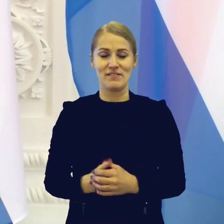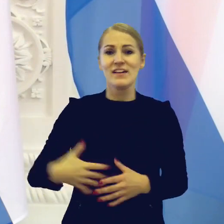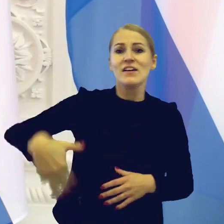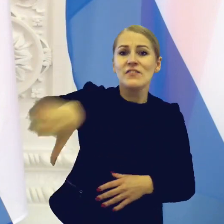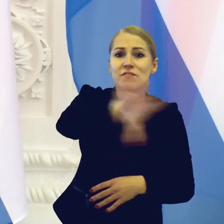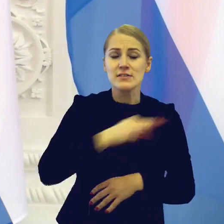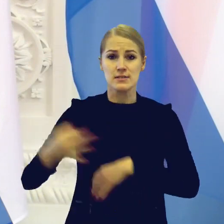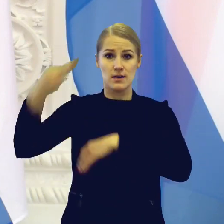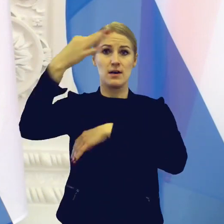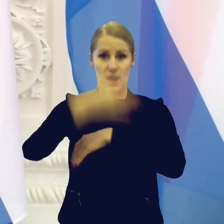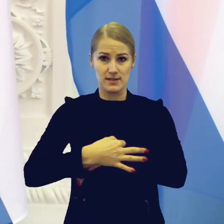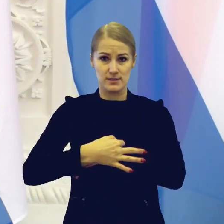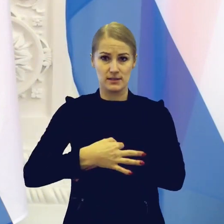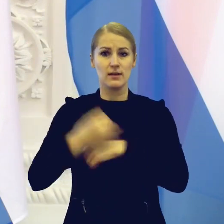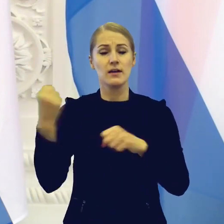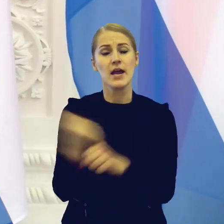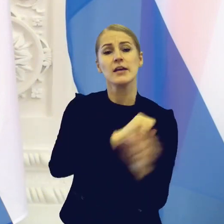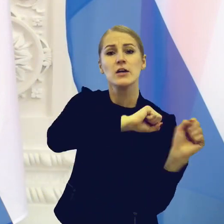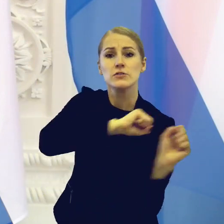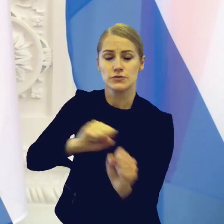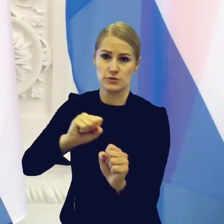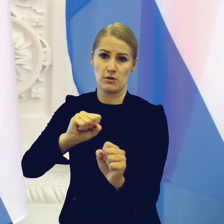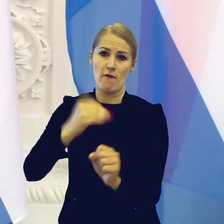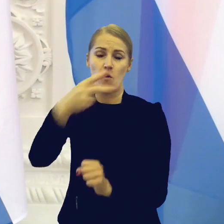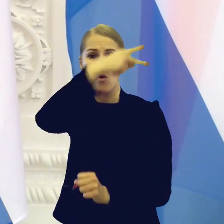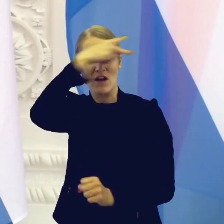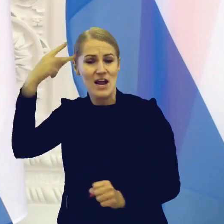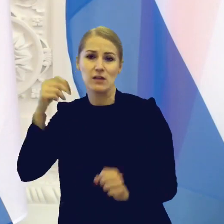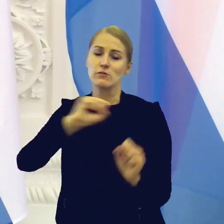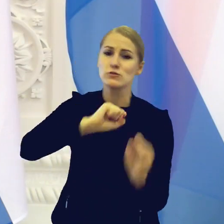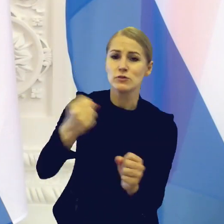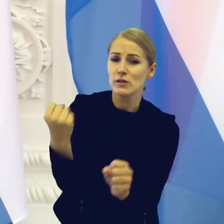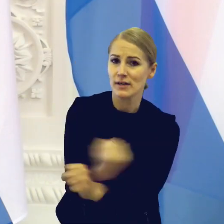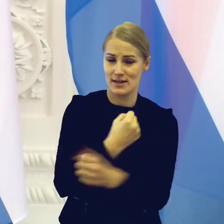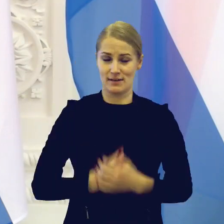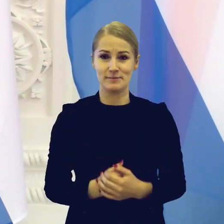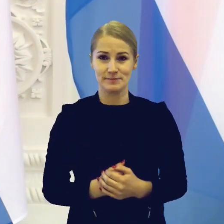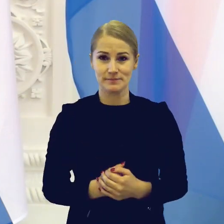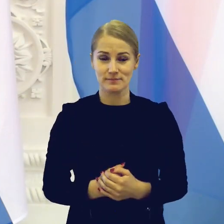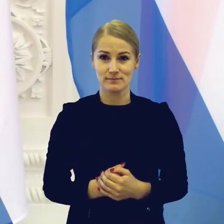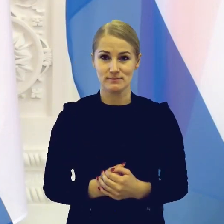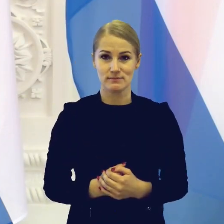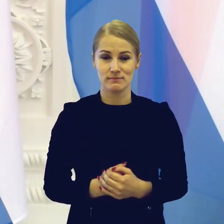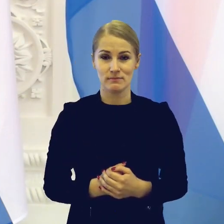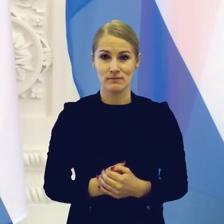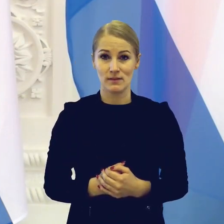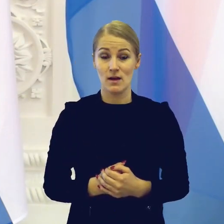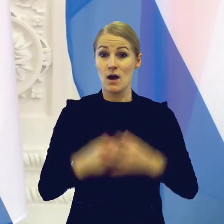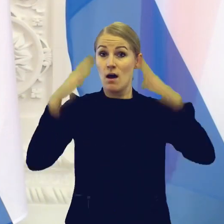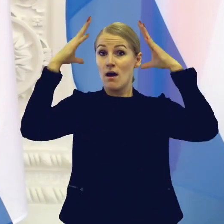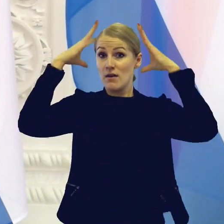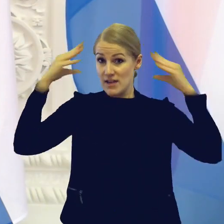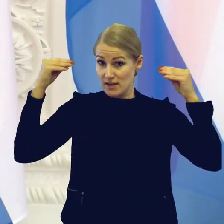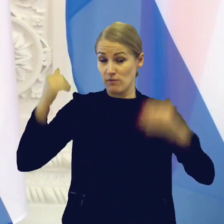už tai, kad gintume tą teritoriją. Ir dėl to Niderlandų